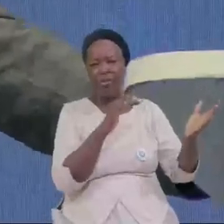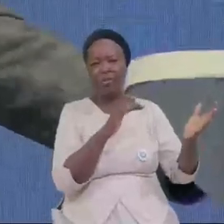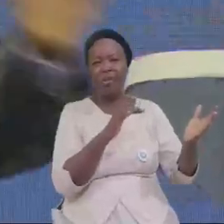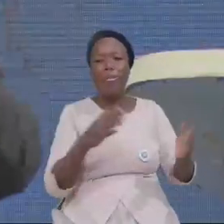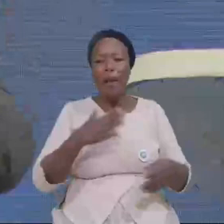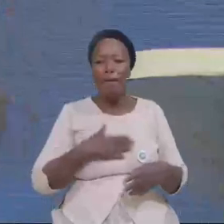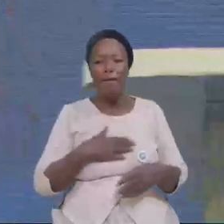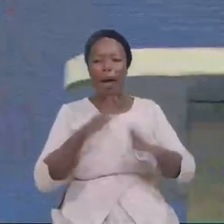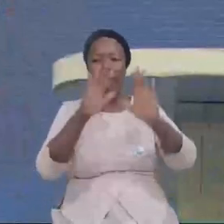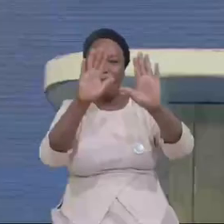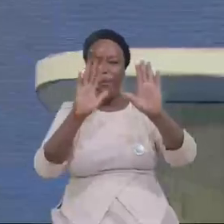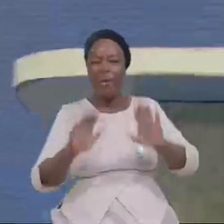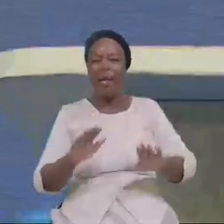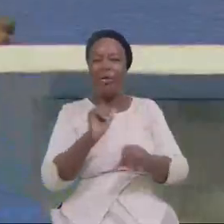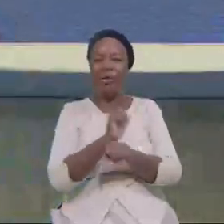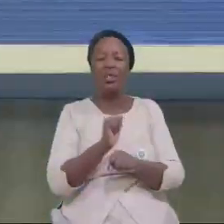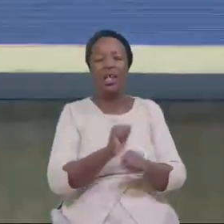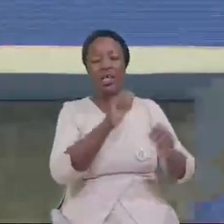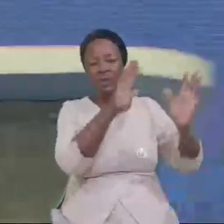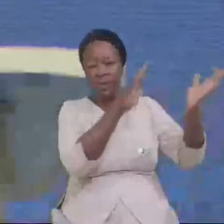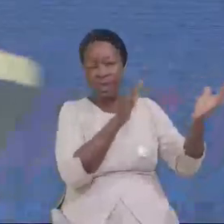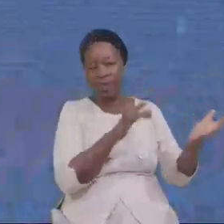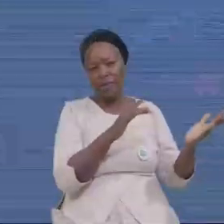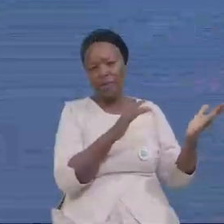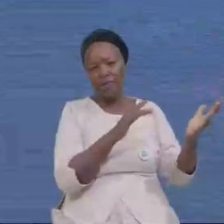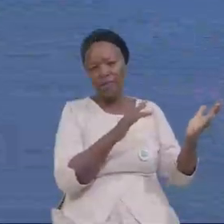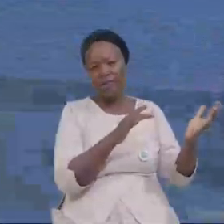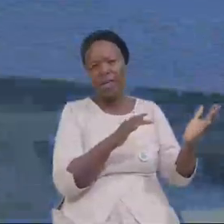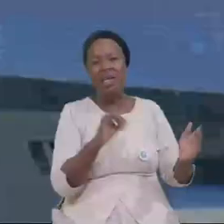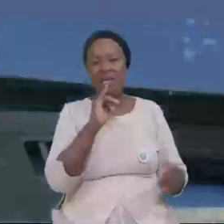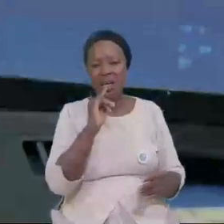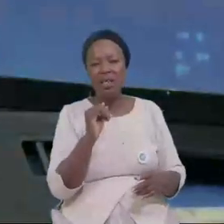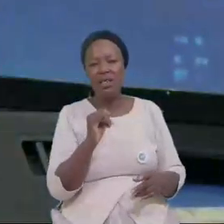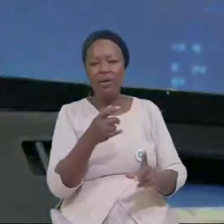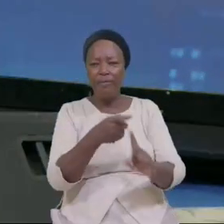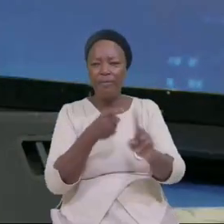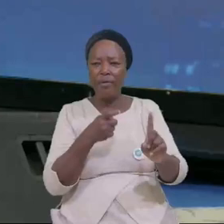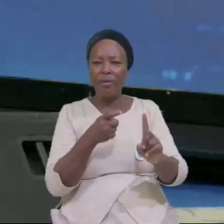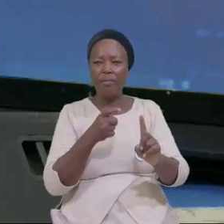mon espérance pour le miracle. Vient de lui.